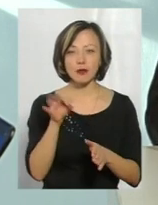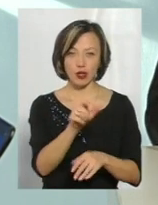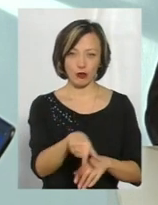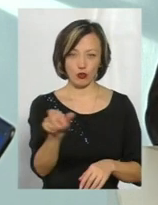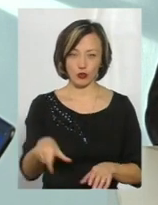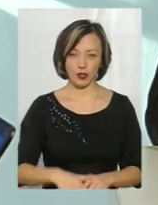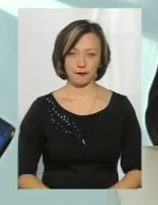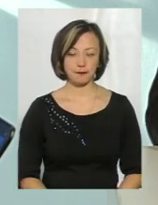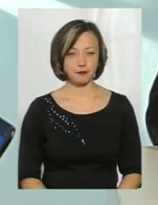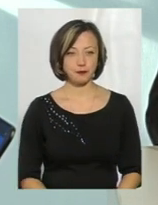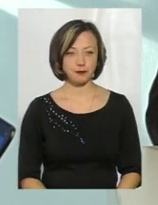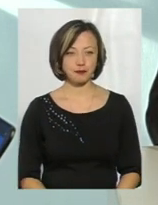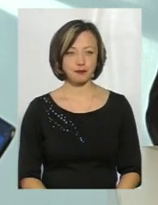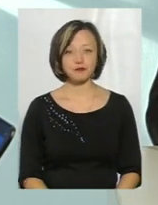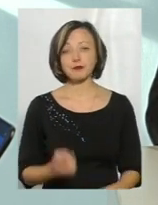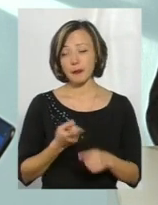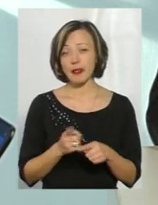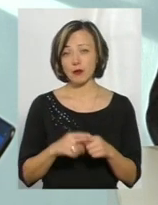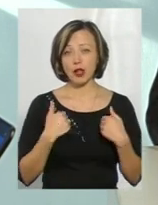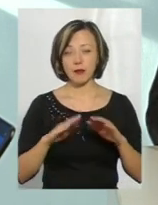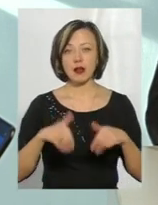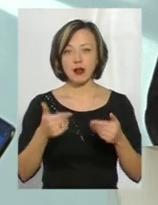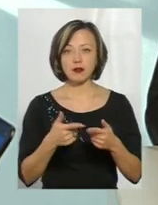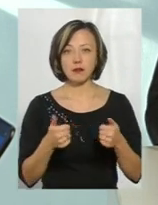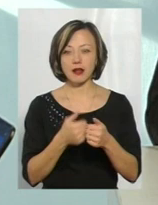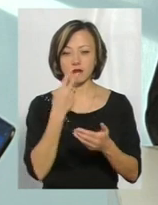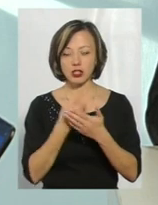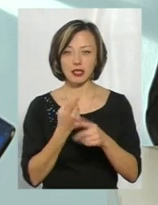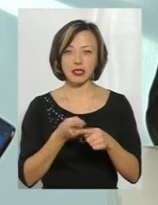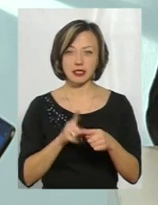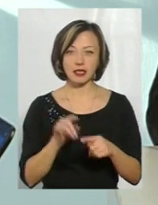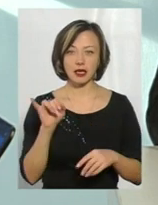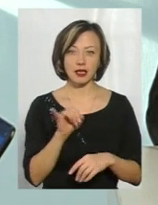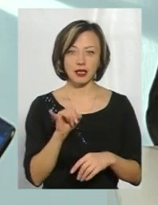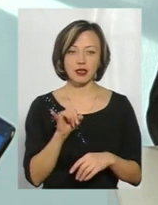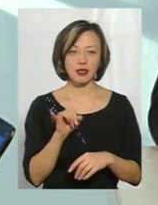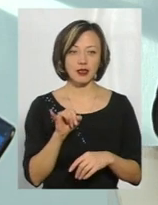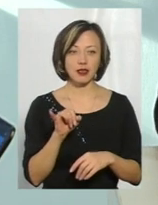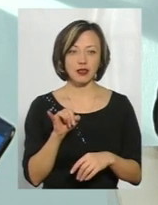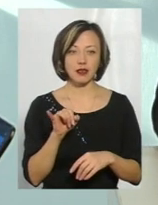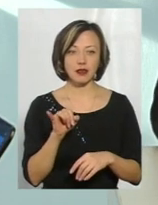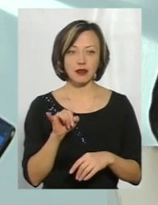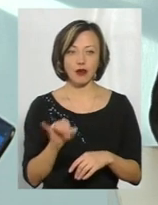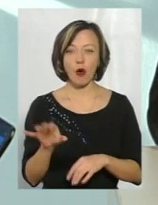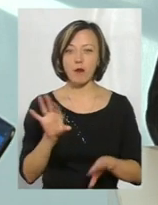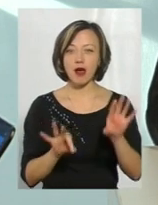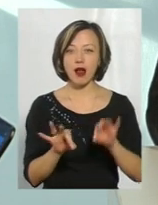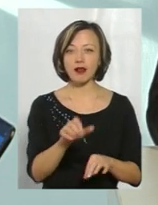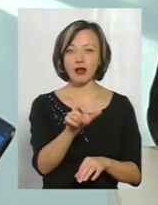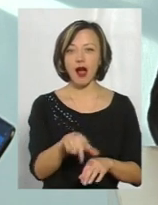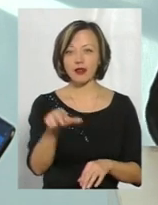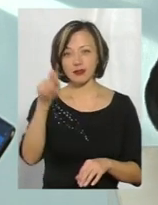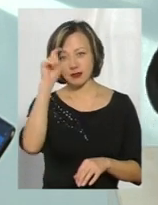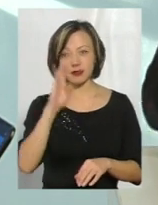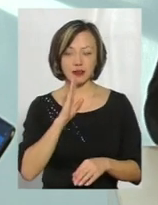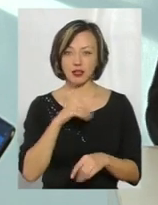вибір громадяни. Тому я би радив партіям, зокрема, зважати на це і обирати кандидатів не з позиції гендеру, не